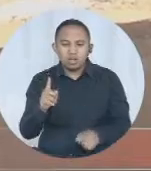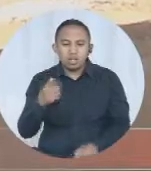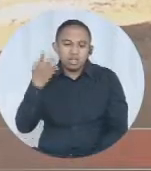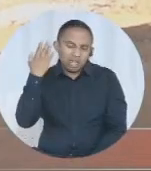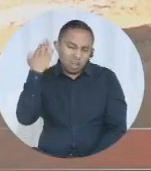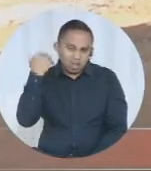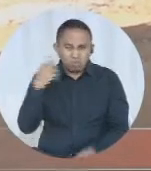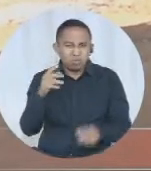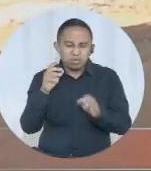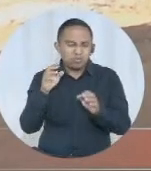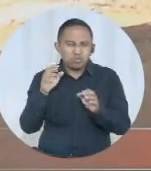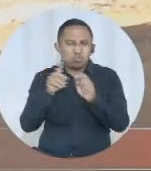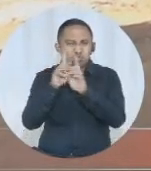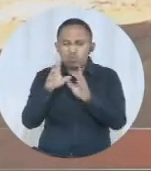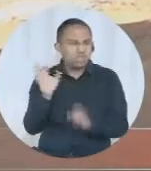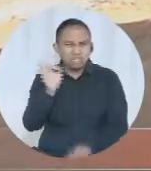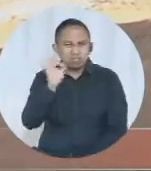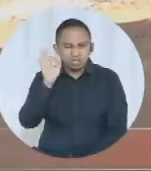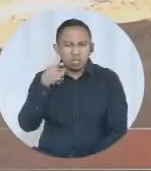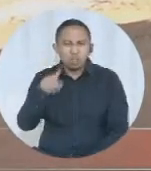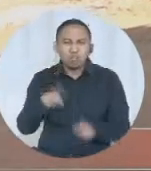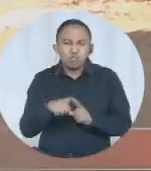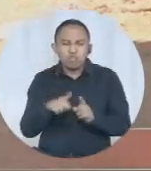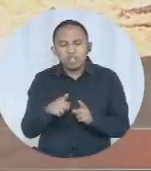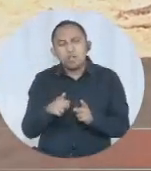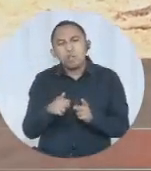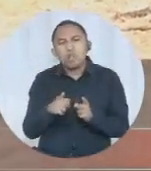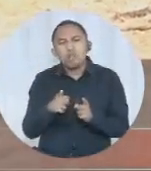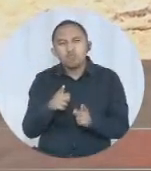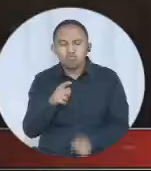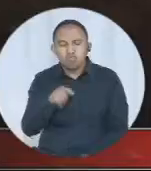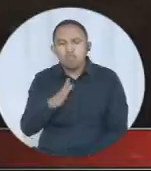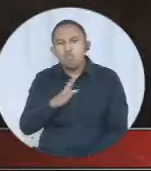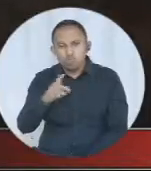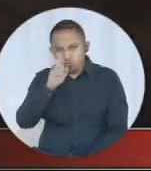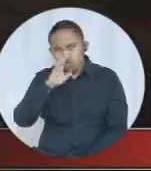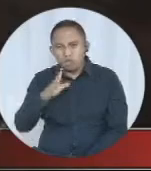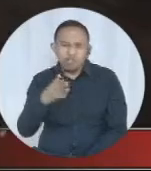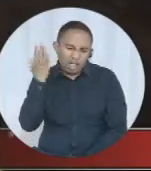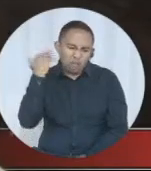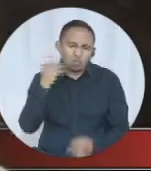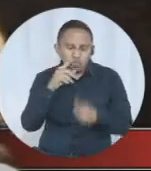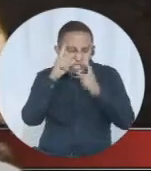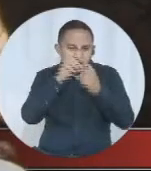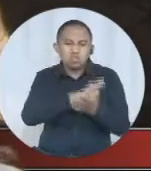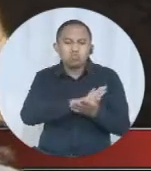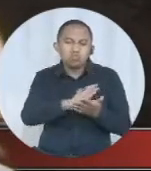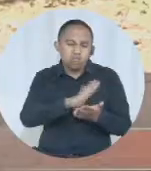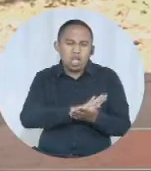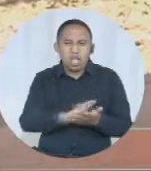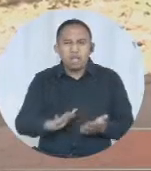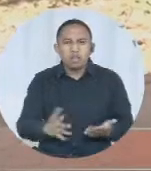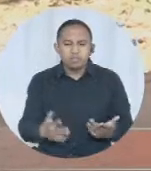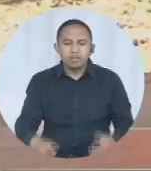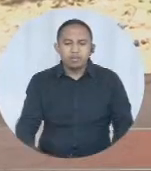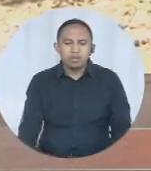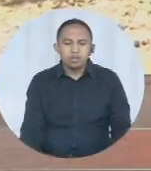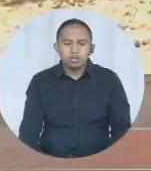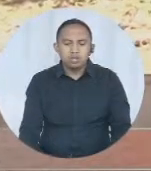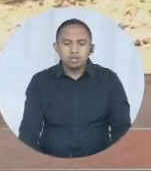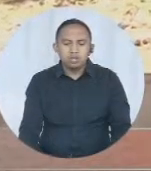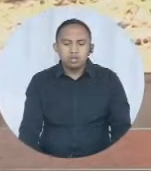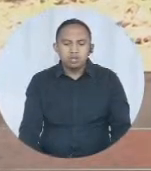toa tamin'izay fa le tena tsotsotra fesoa varimbolagna roa avao ty anakamboafory